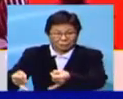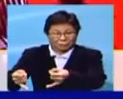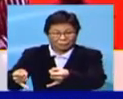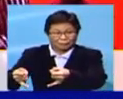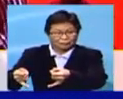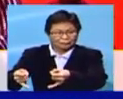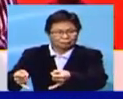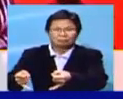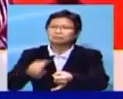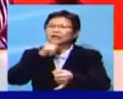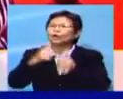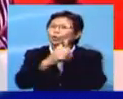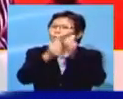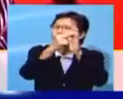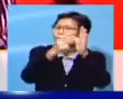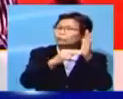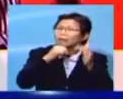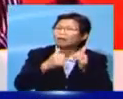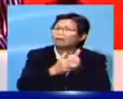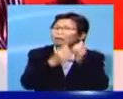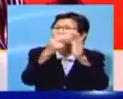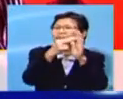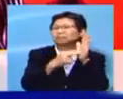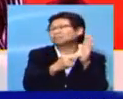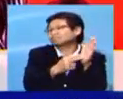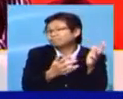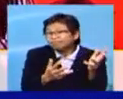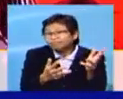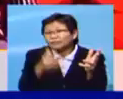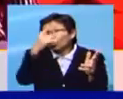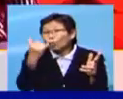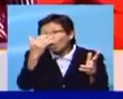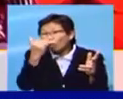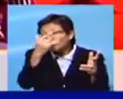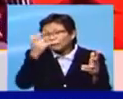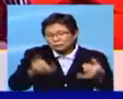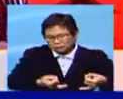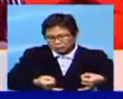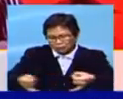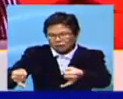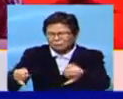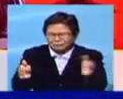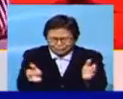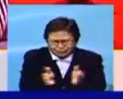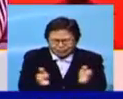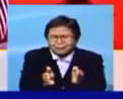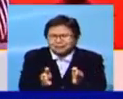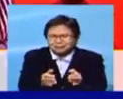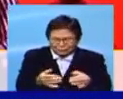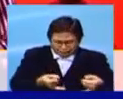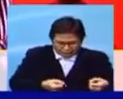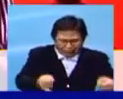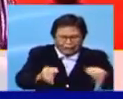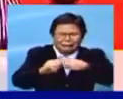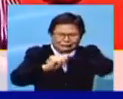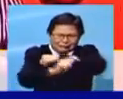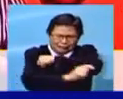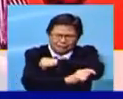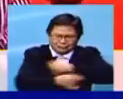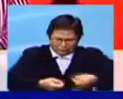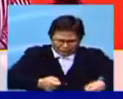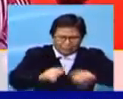tidakemuhi undundang sebab jalan ni jalan kecil Jalan Taman Kenapa